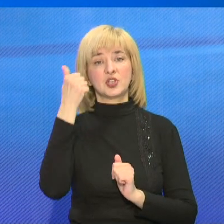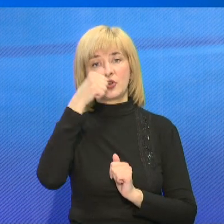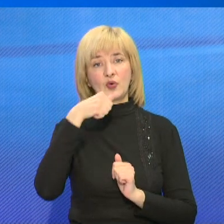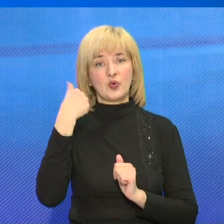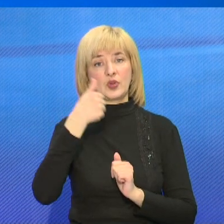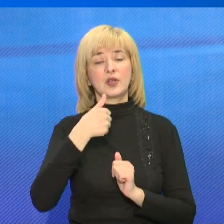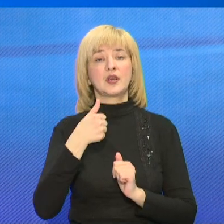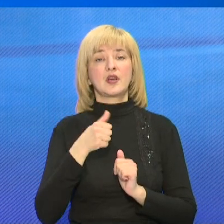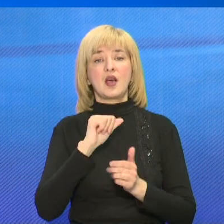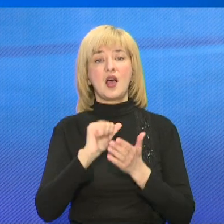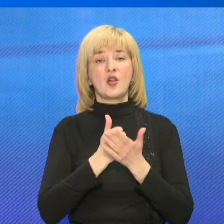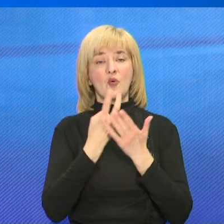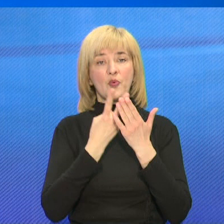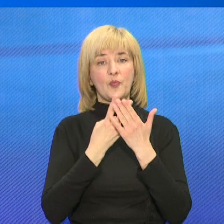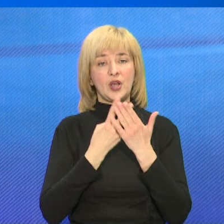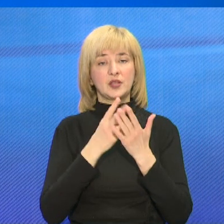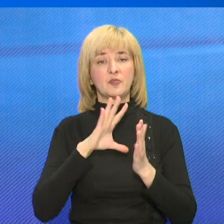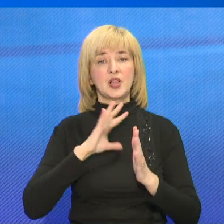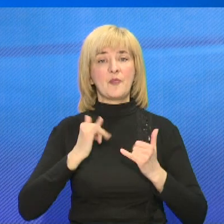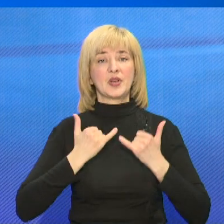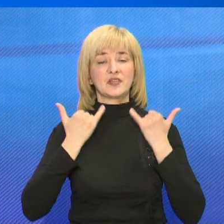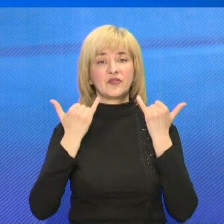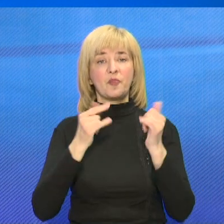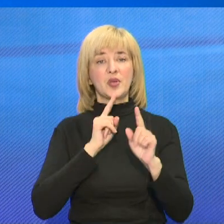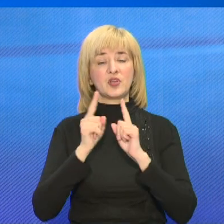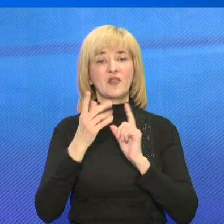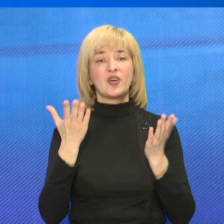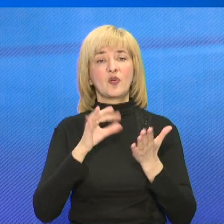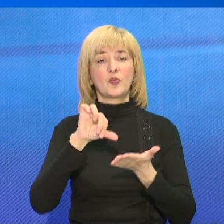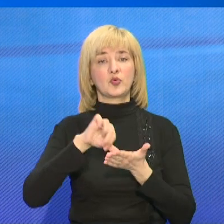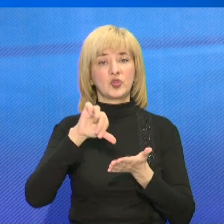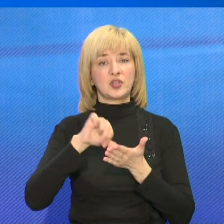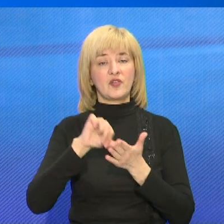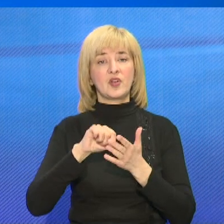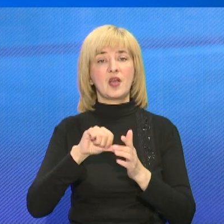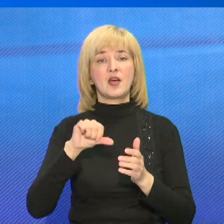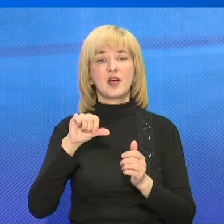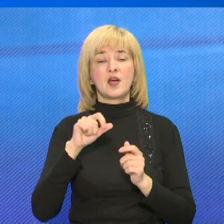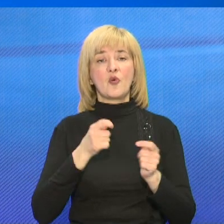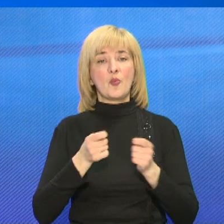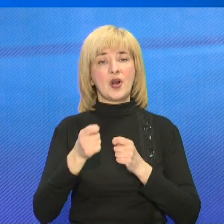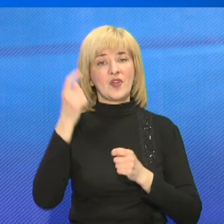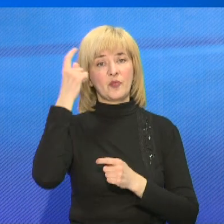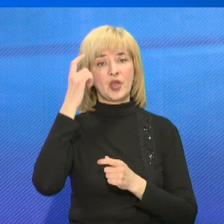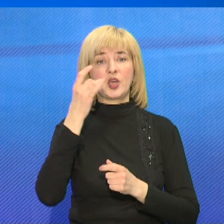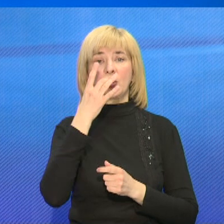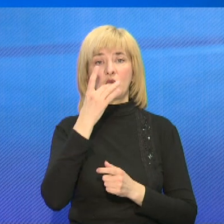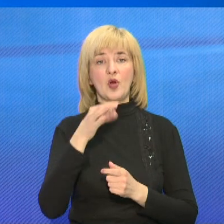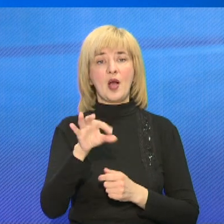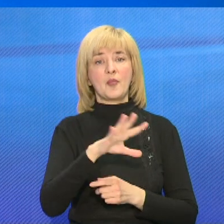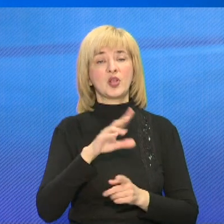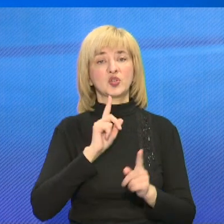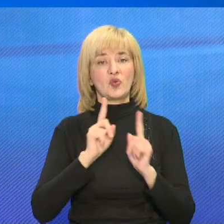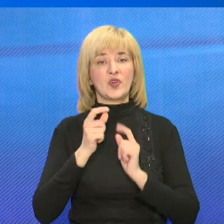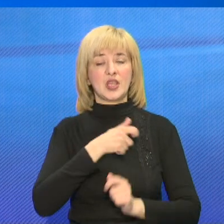і справаздачам была прысвечана пасяджэнне, удзел у якім прынялі прадстаўнікі камітэтаў і ўпраўлення аблвыканкама і Гродзенскага абласнога